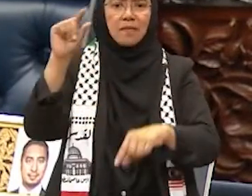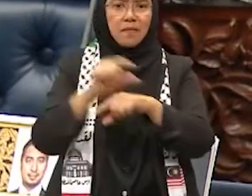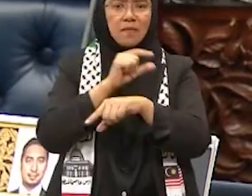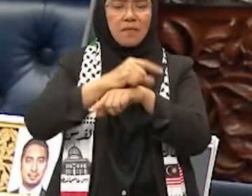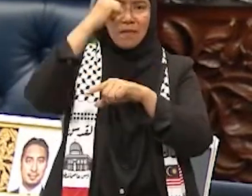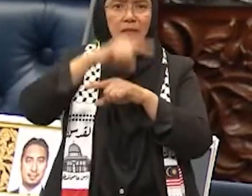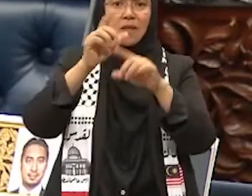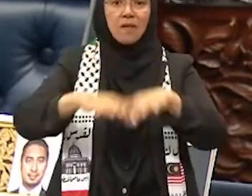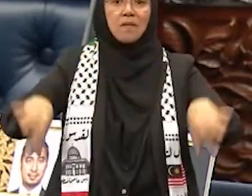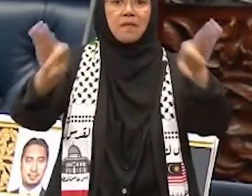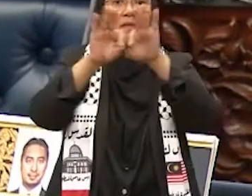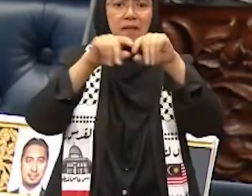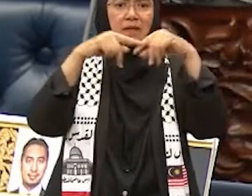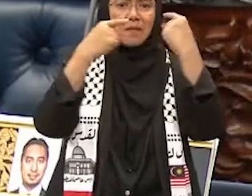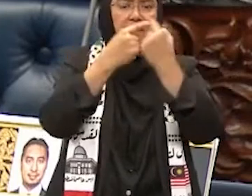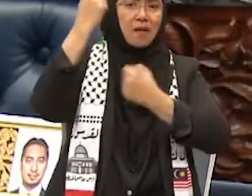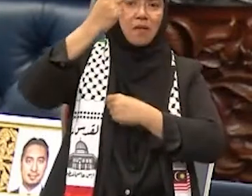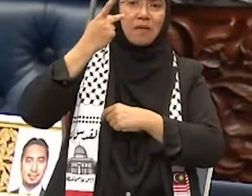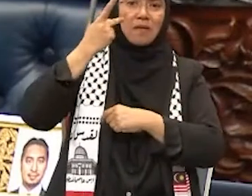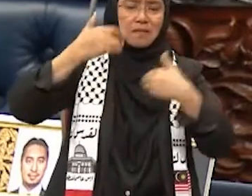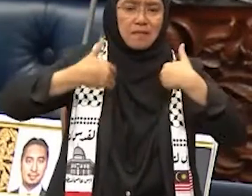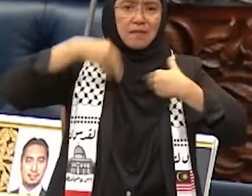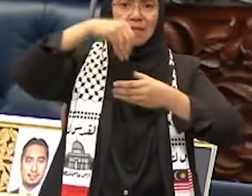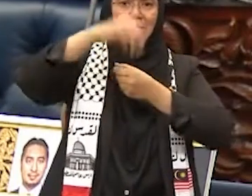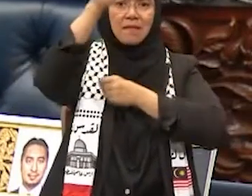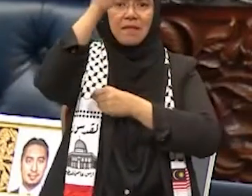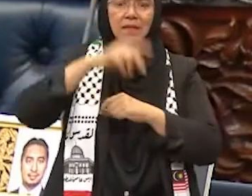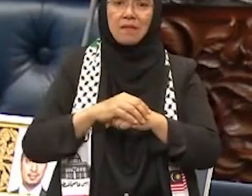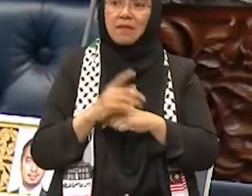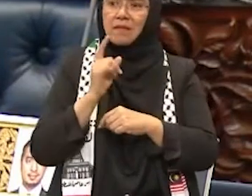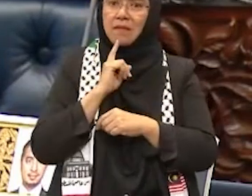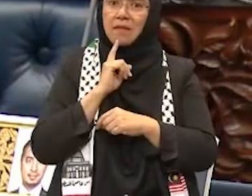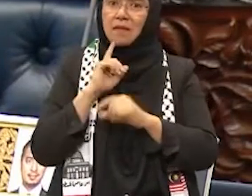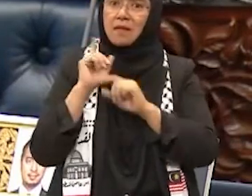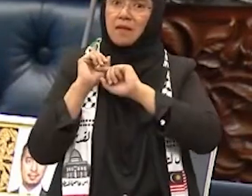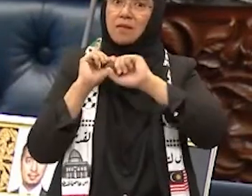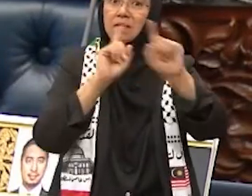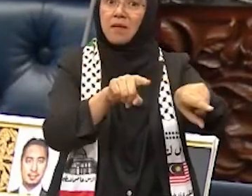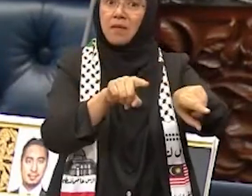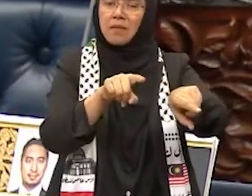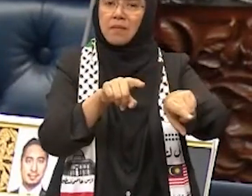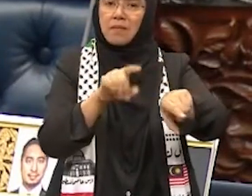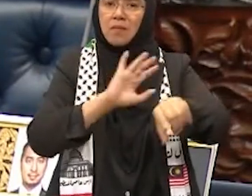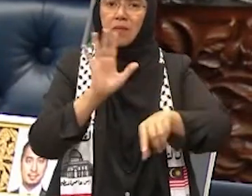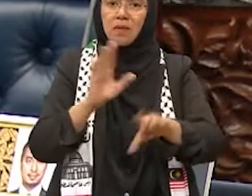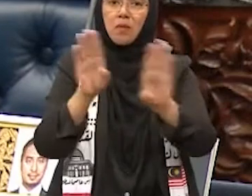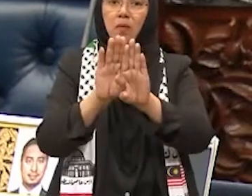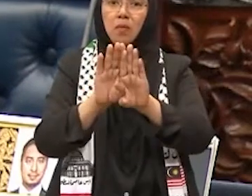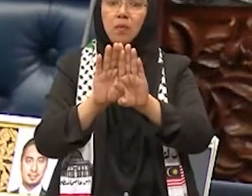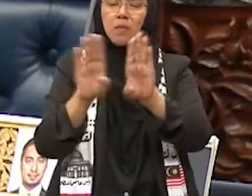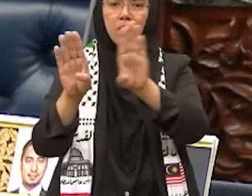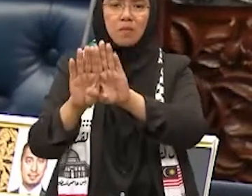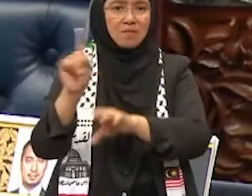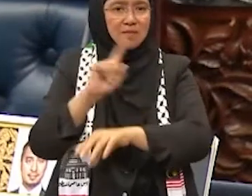dalam kerajaan sepatutnya hujah ini perlu dilawan dengan hujah bukan dengan menutup posting-posting seperti itu Jadi ini